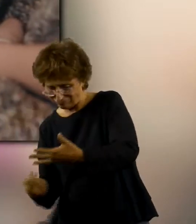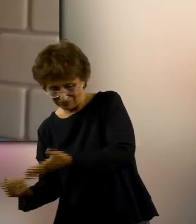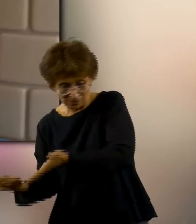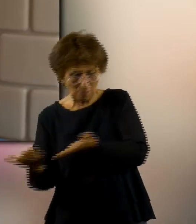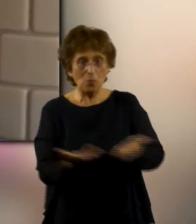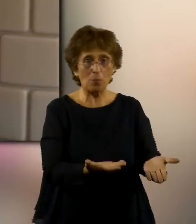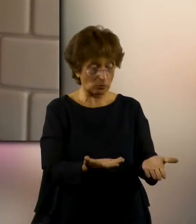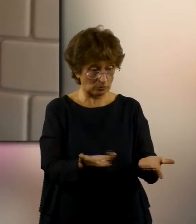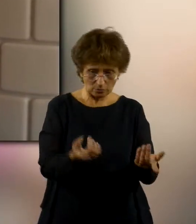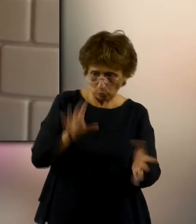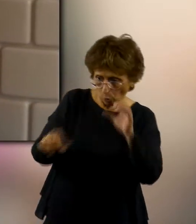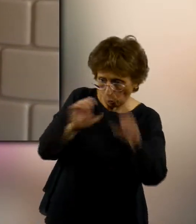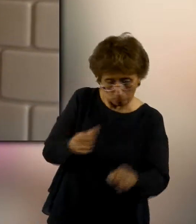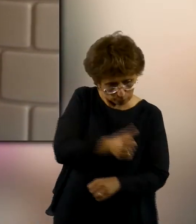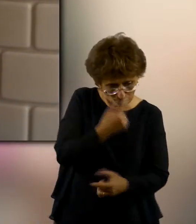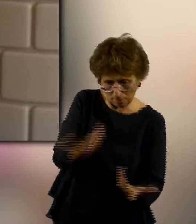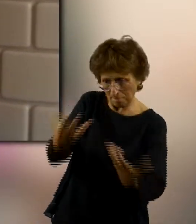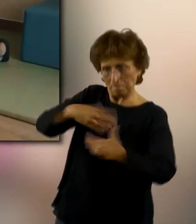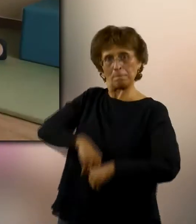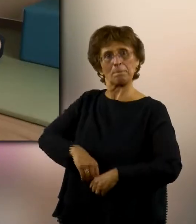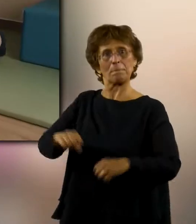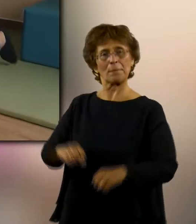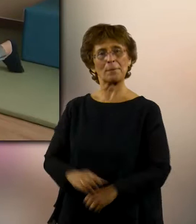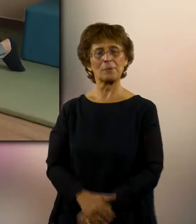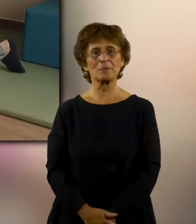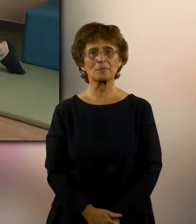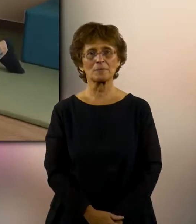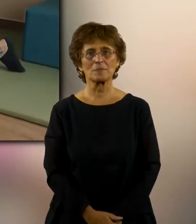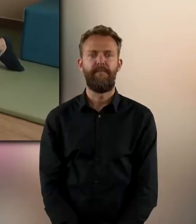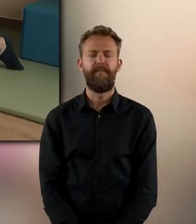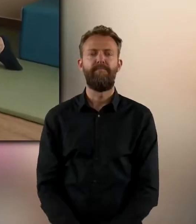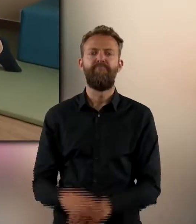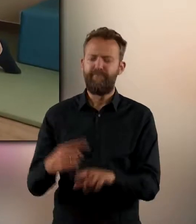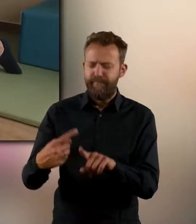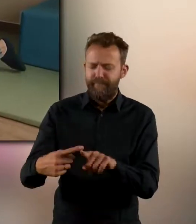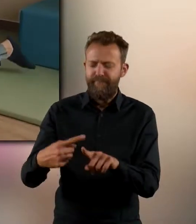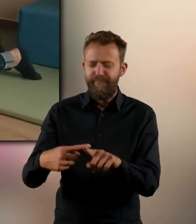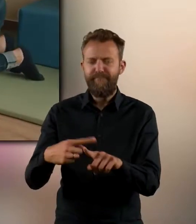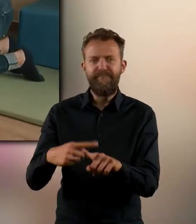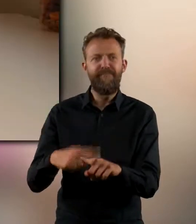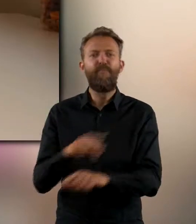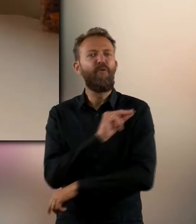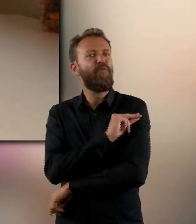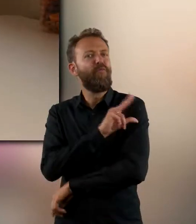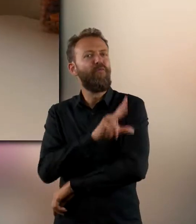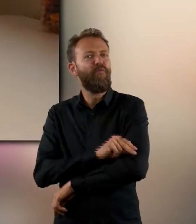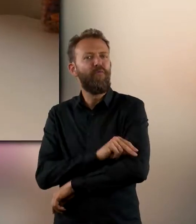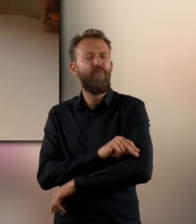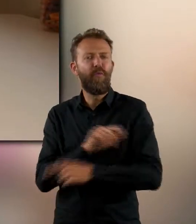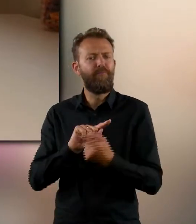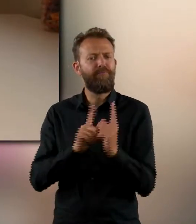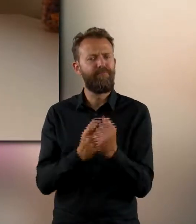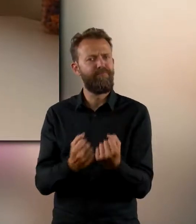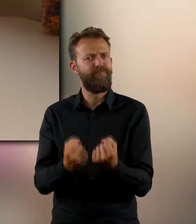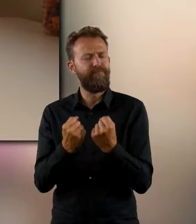champ des possibles, pour qu'il intègre tous ses repères. Merci. Au fil du temps, le